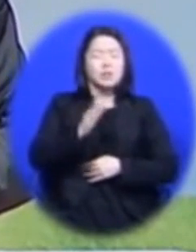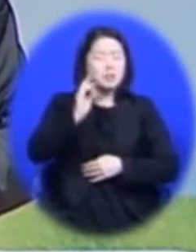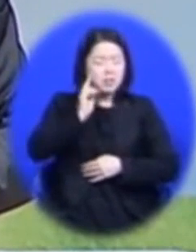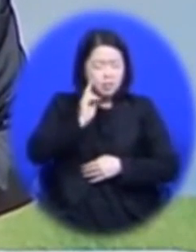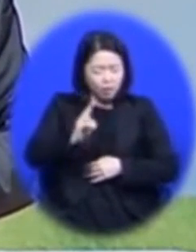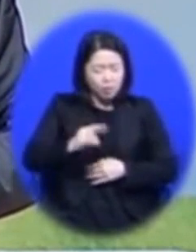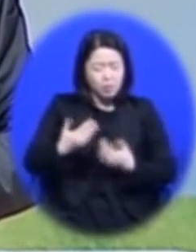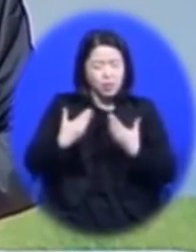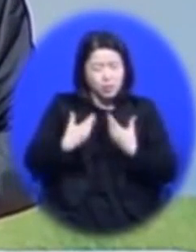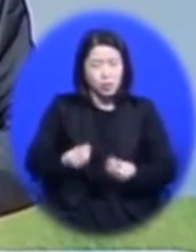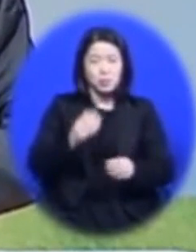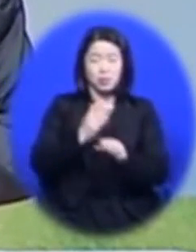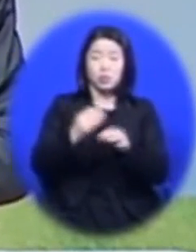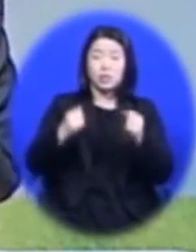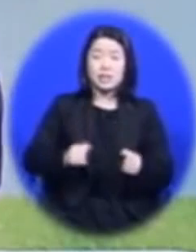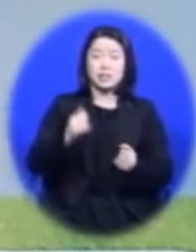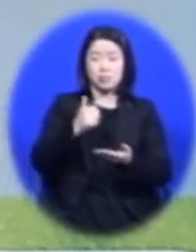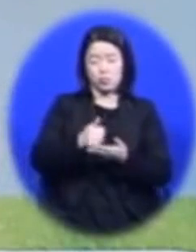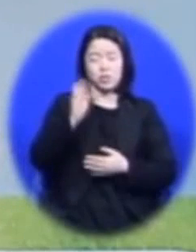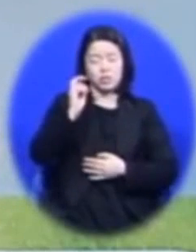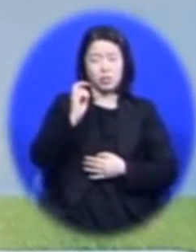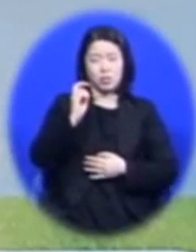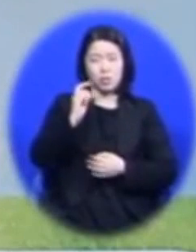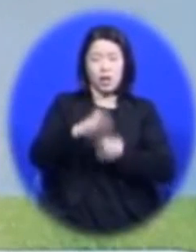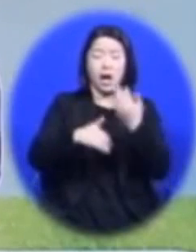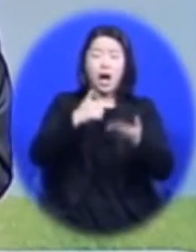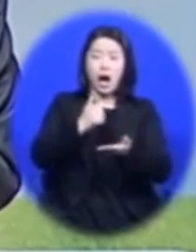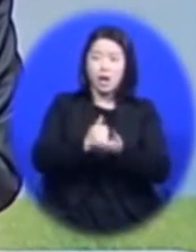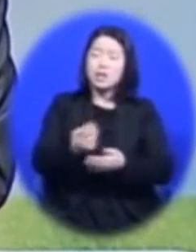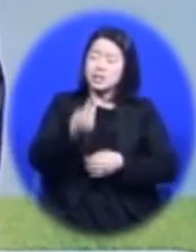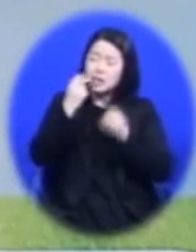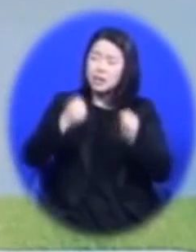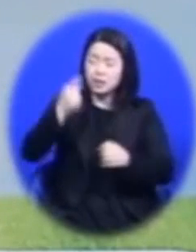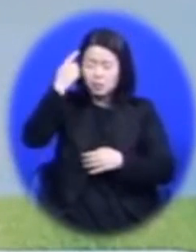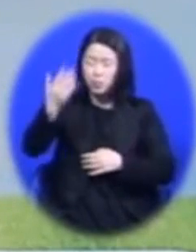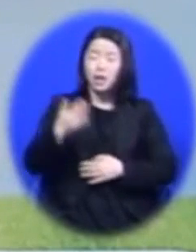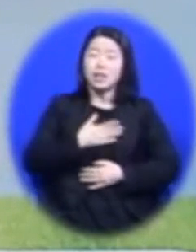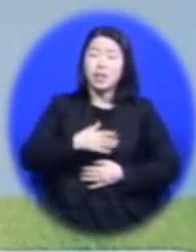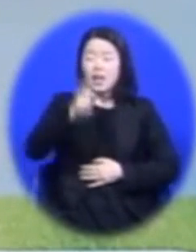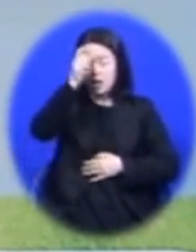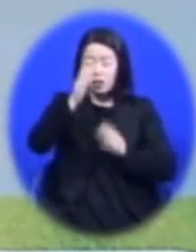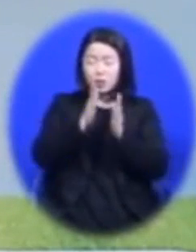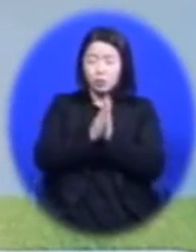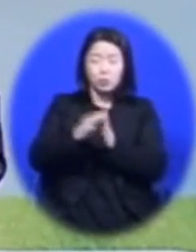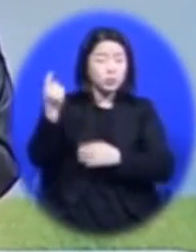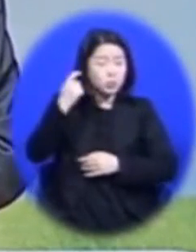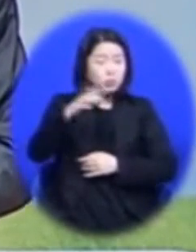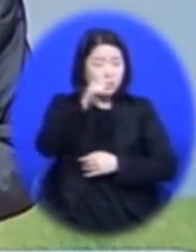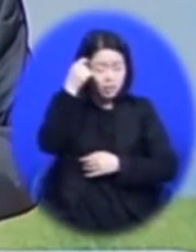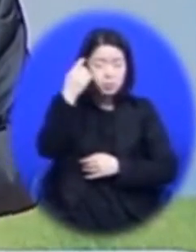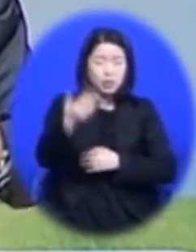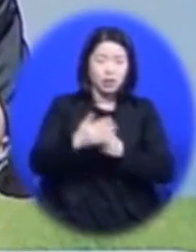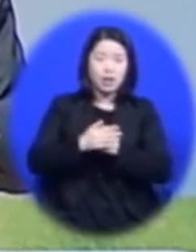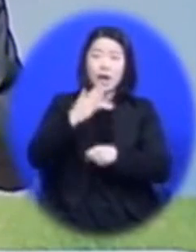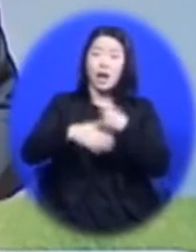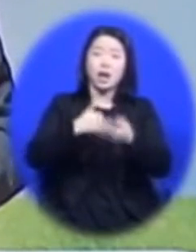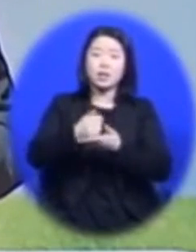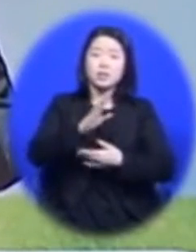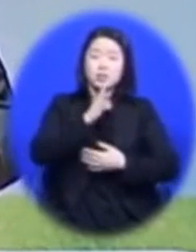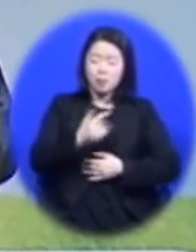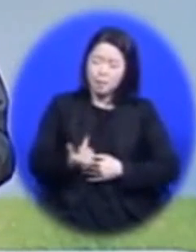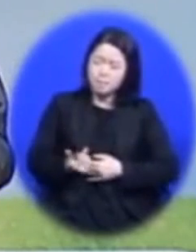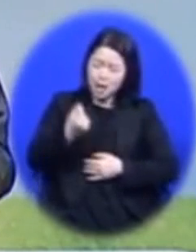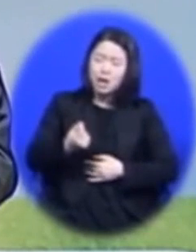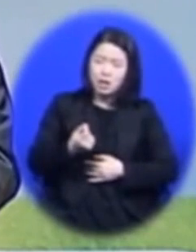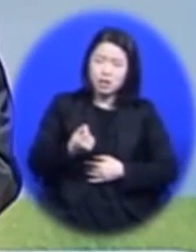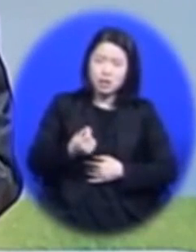있으실 겁니다. 하나님 살아는 계시는 겁니까? 하나님 내 기도는 들으신 겁니까? 하나님 정말 속히